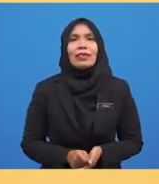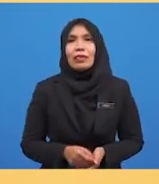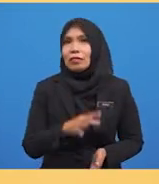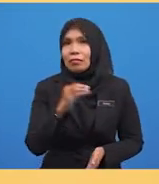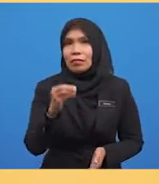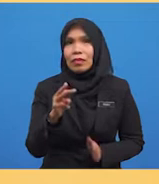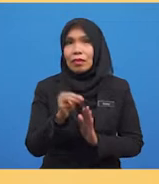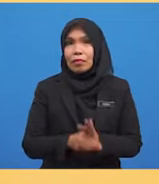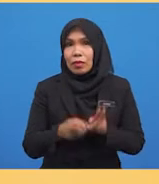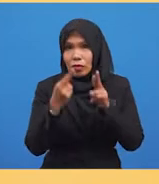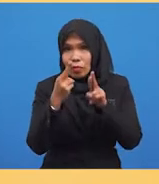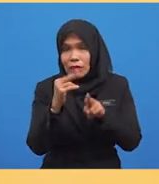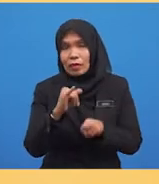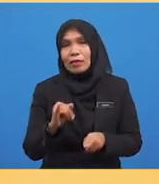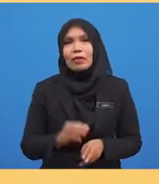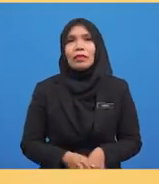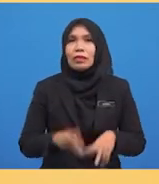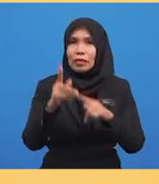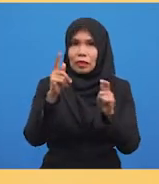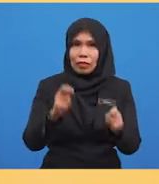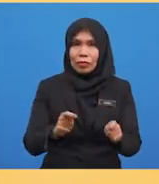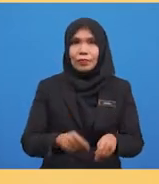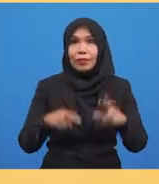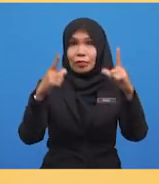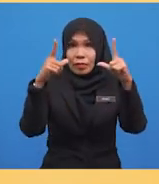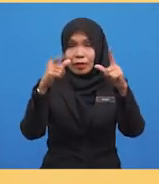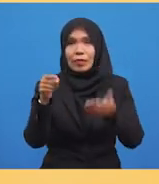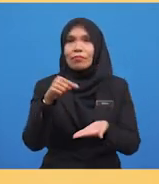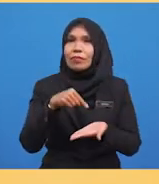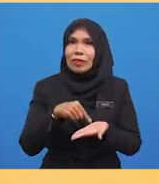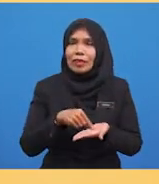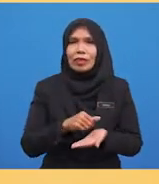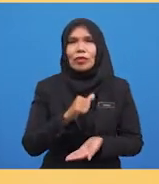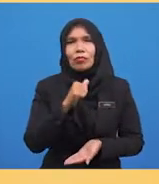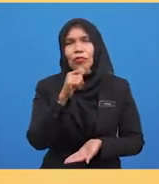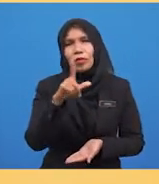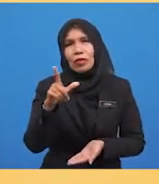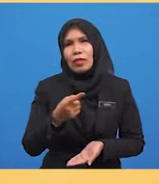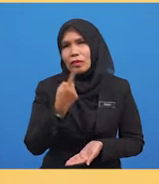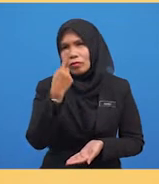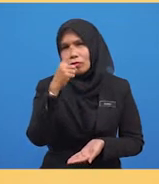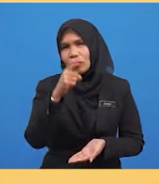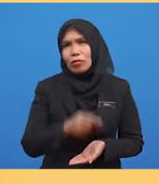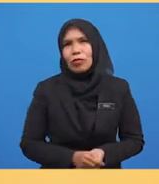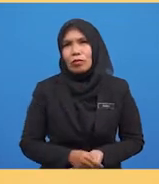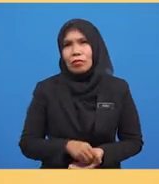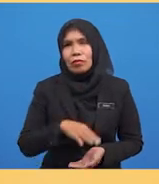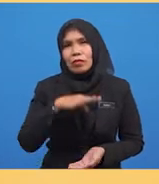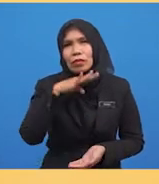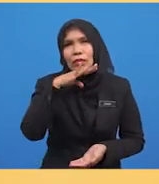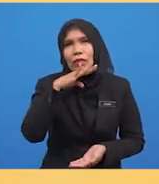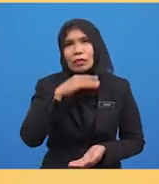menghormati tetamu. Majlis santapan ini bukanlah sekadar untuk mengenyangkan